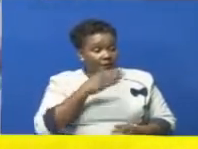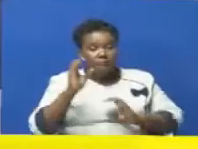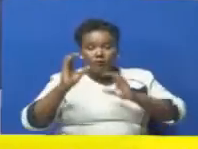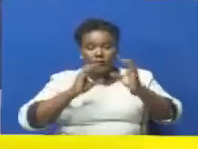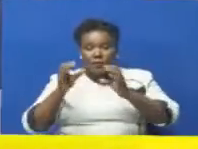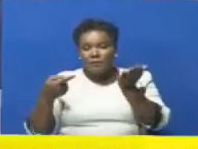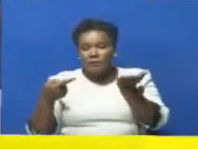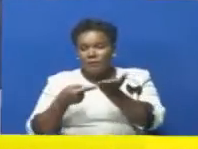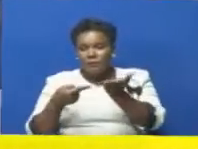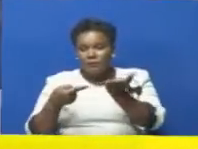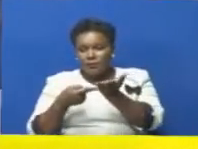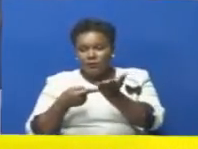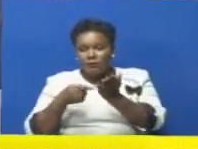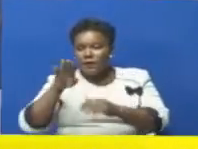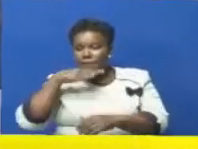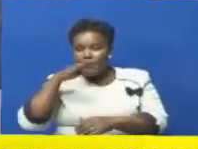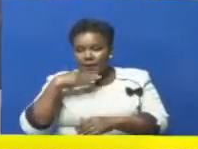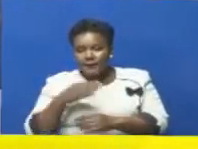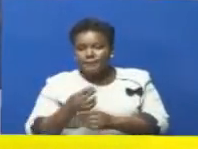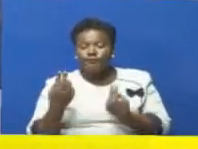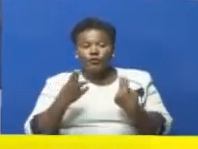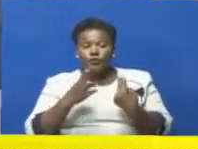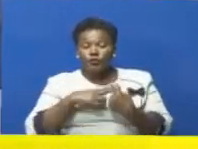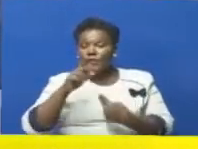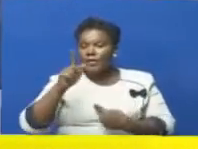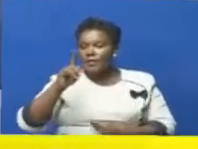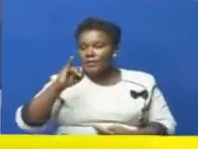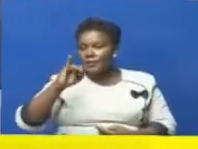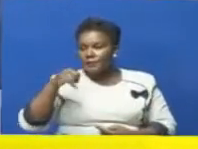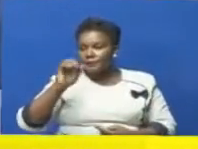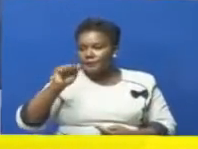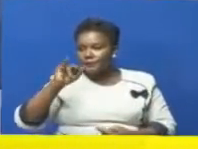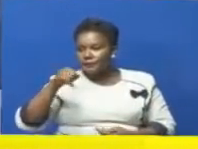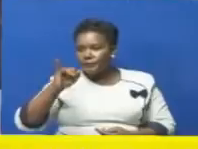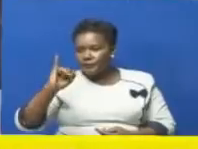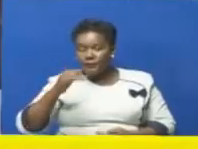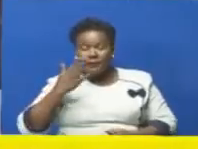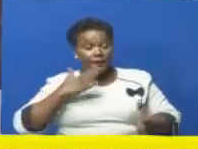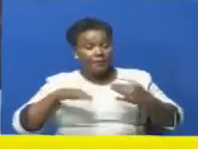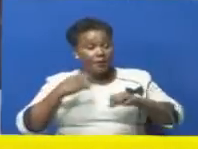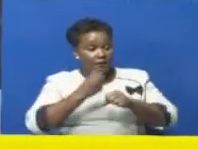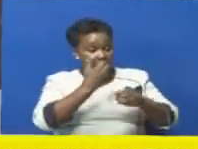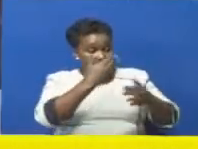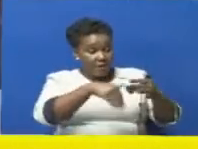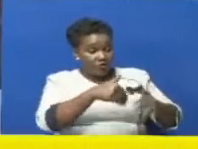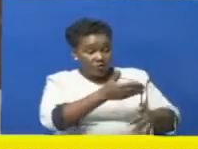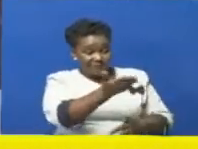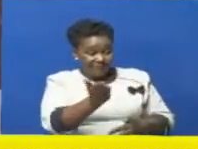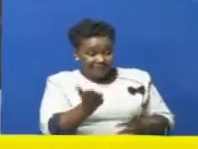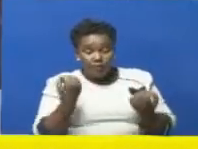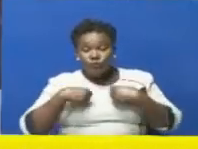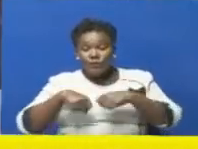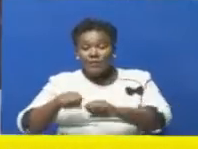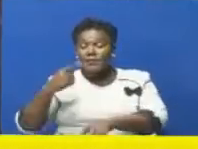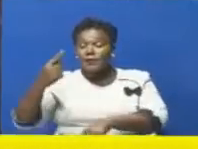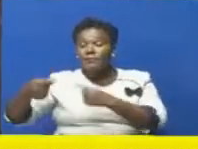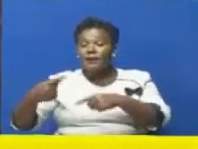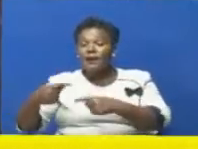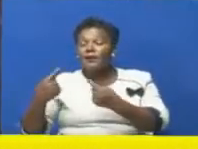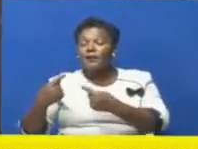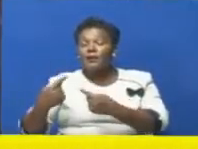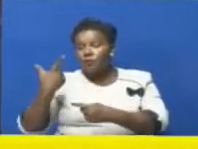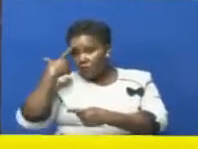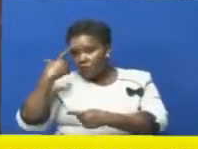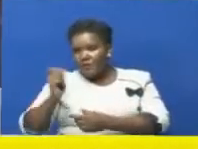teknolojia ya habari Dr. Shatu Kijaji anawataka wafanyabiashara kutekeleza miradi hiyo kwa uaminifu. Kapo kama mchezo, na mimi